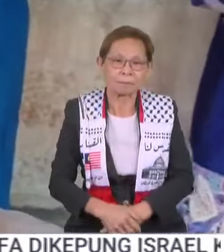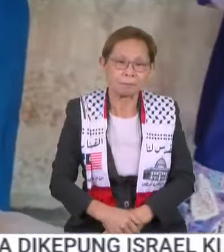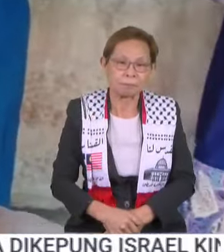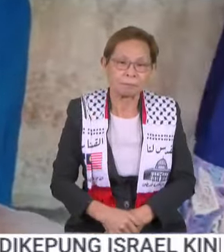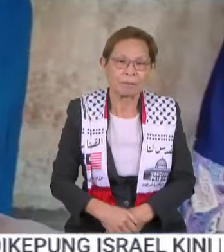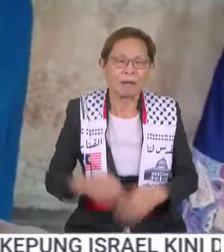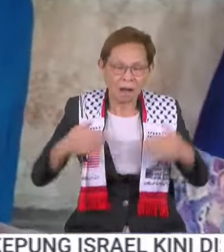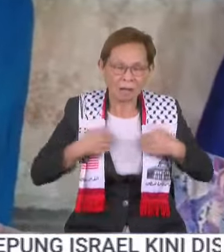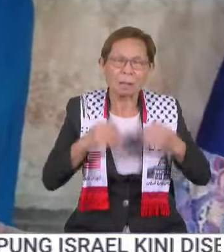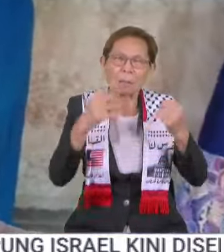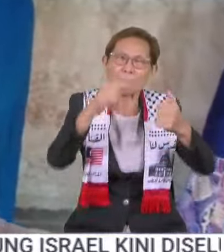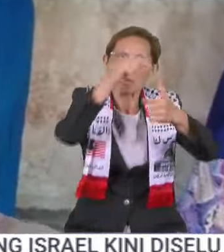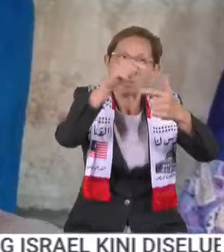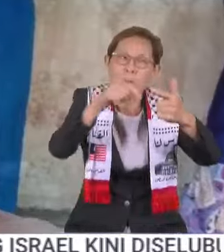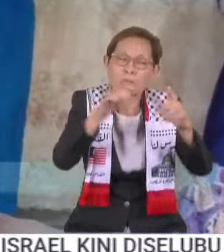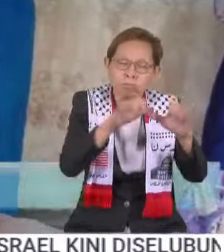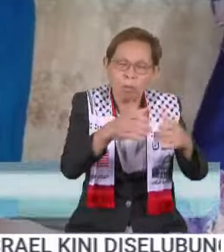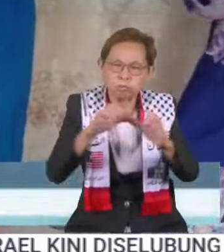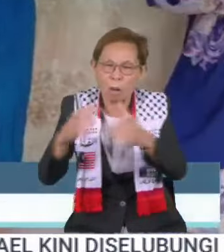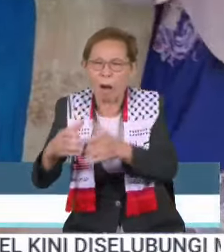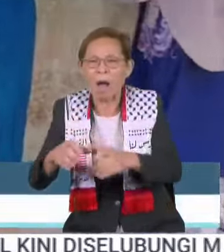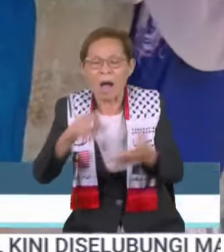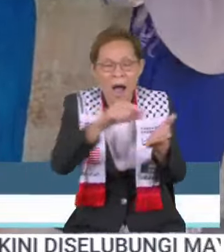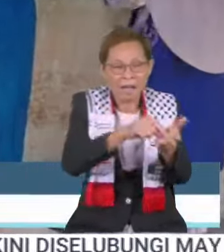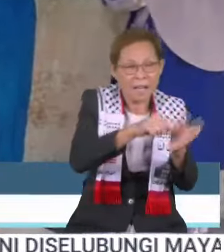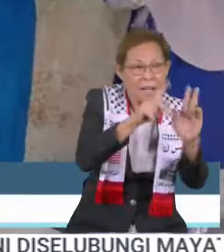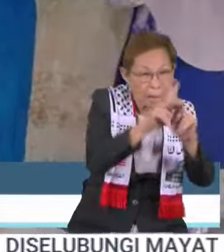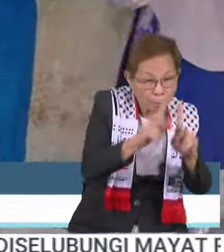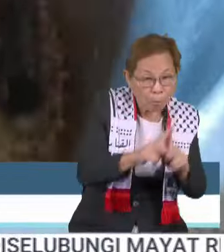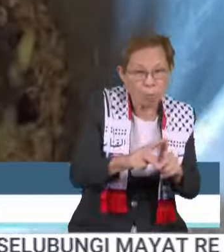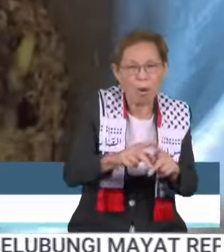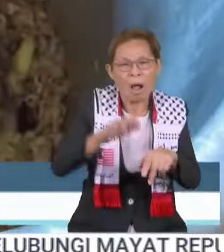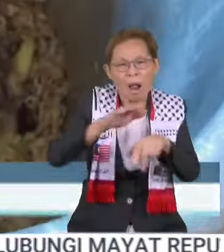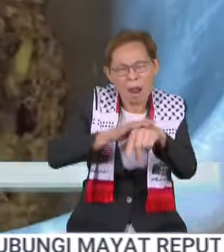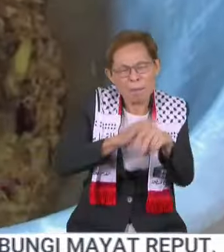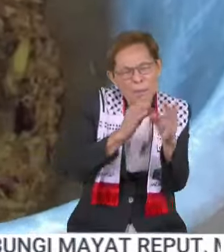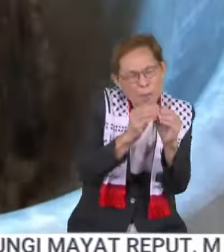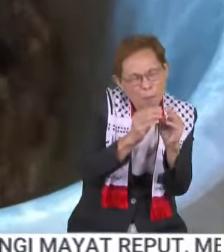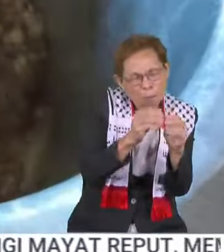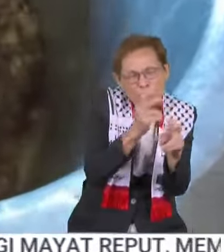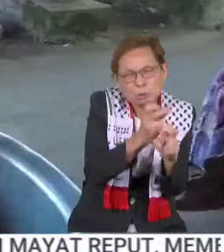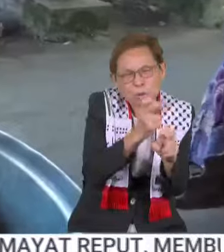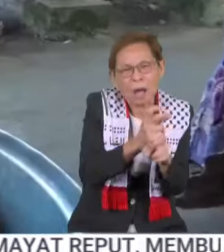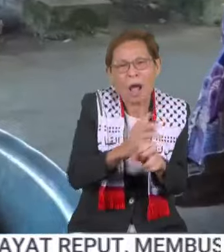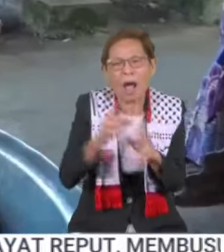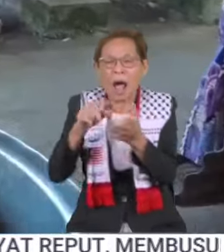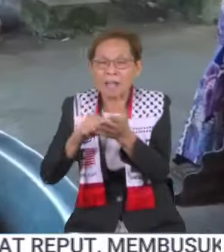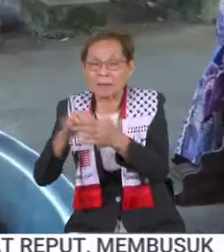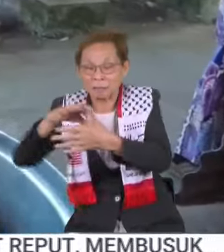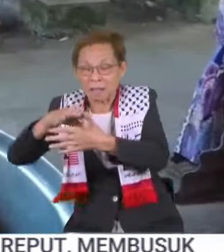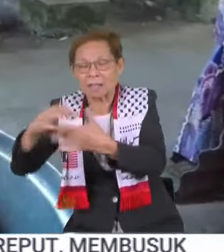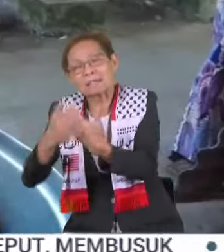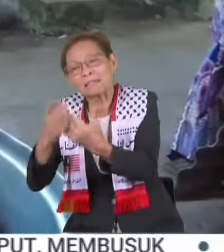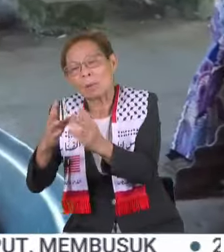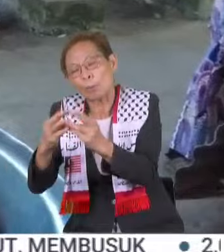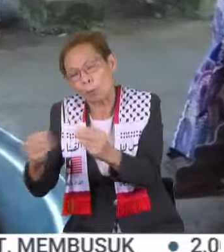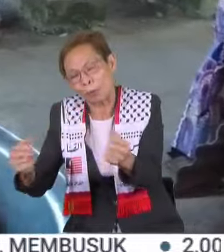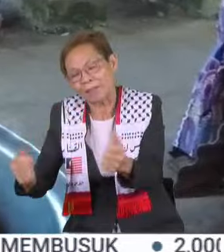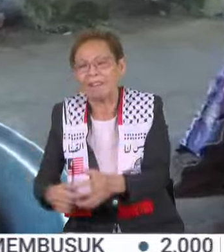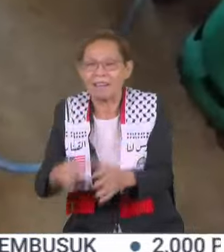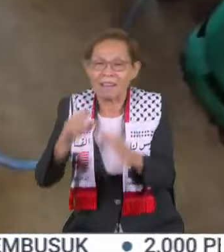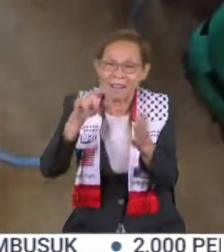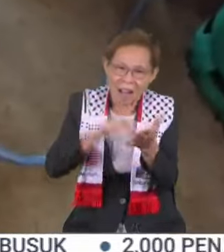Beberapa kategori, kalau macam ayam kampung dengan ayam biasa, kita tahu lah ayam kampung ni dia macam lambat empuk, ayam daging ni dia cepat empuk. Ayam Belanda ni dia